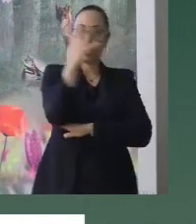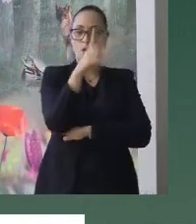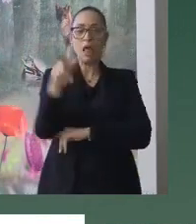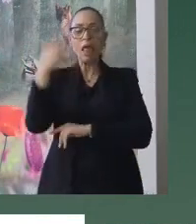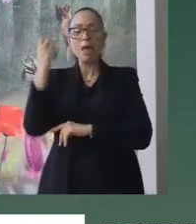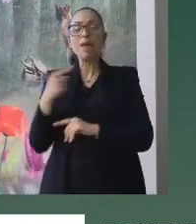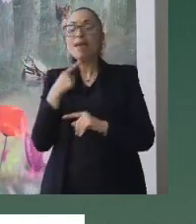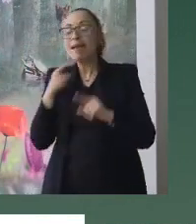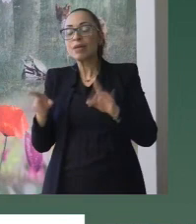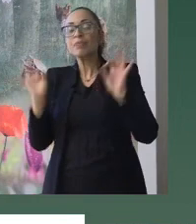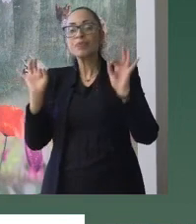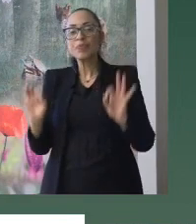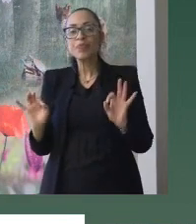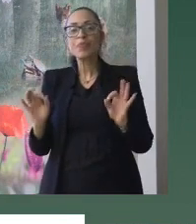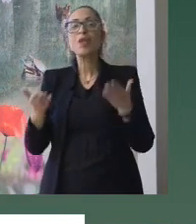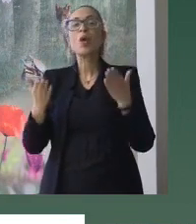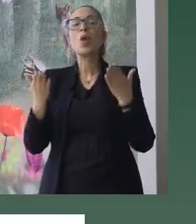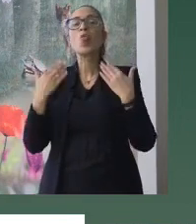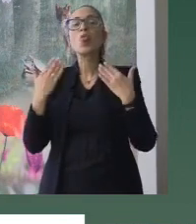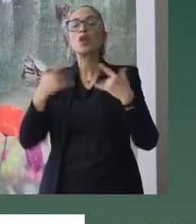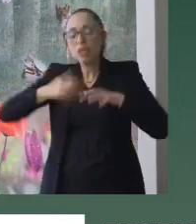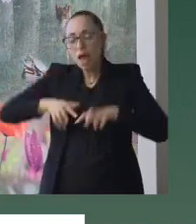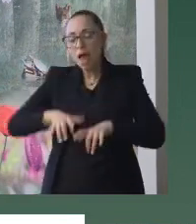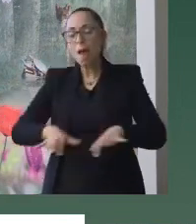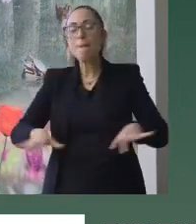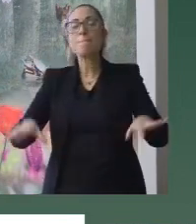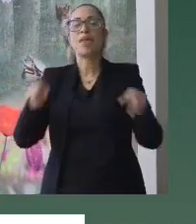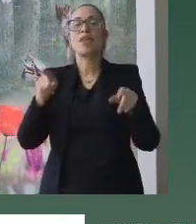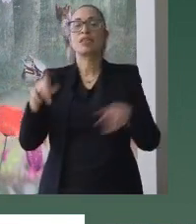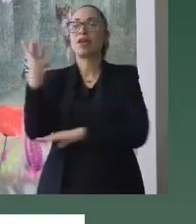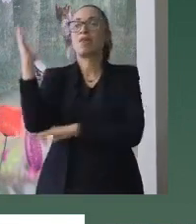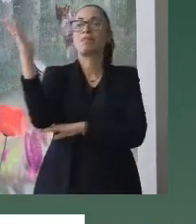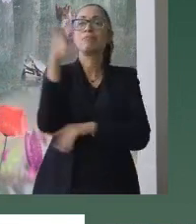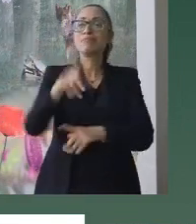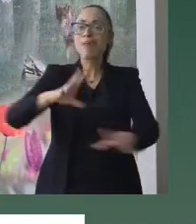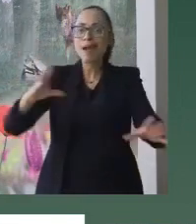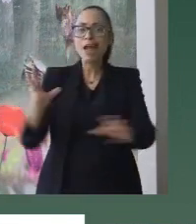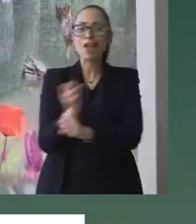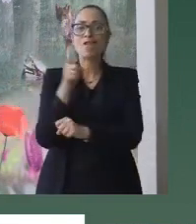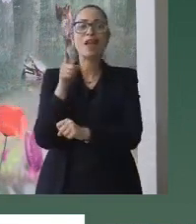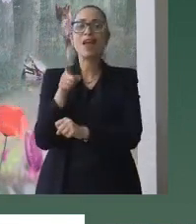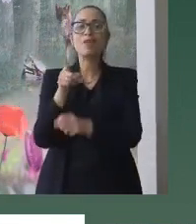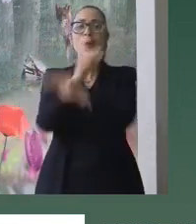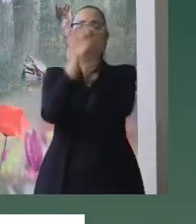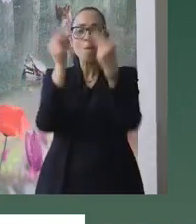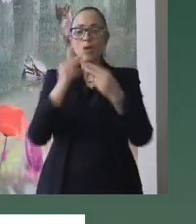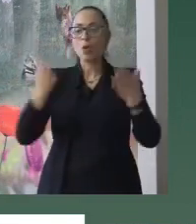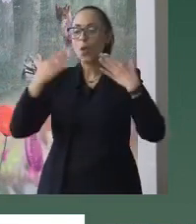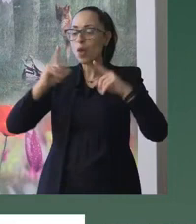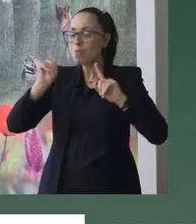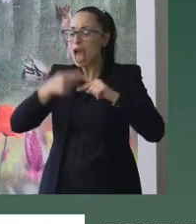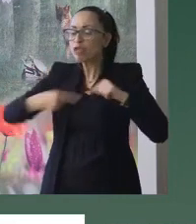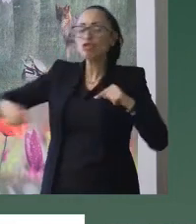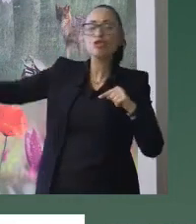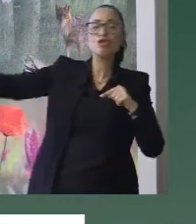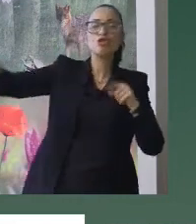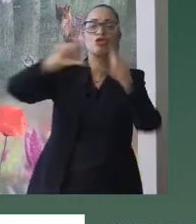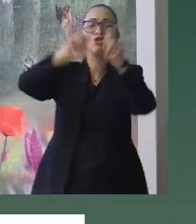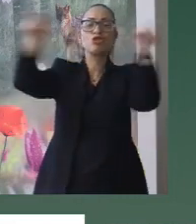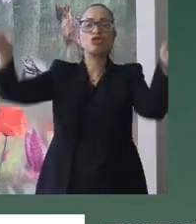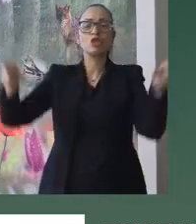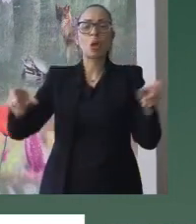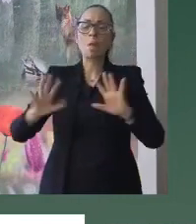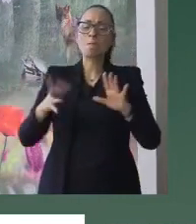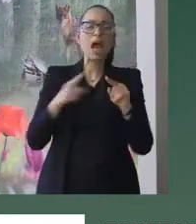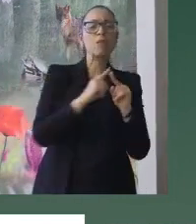είναι μια παράμετρος που λέγεται η δροσιστική επίδραση του πάρκου. Δηλαδή πώς το πάρκο καταφέρνει και δροσίζει μια περιμετρική ζώνη της τάξης